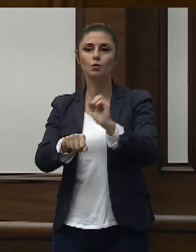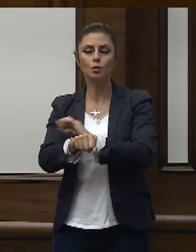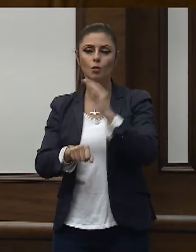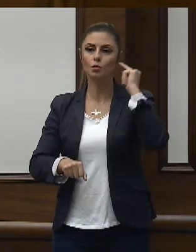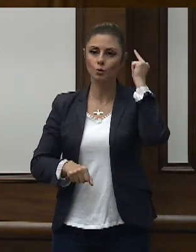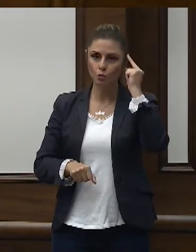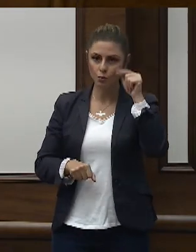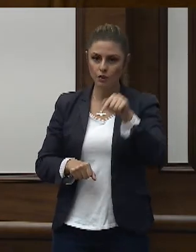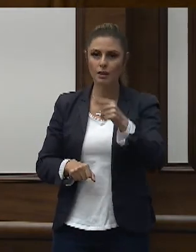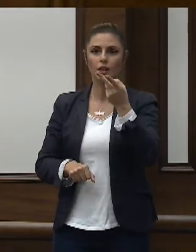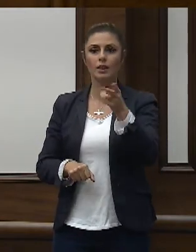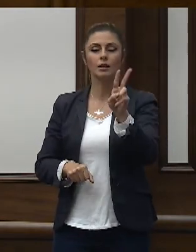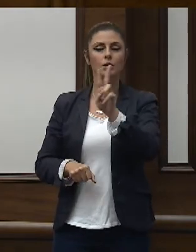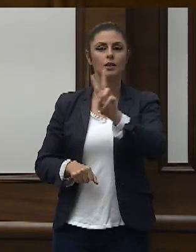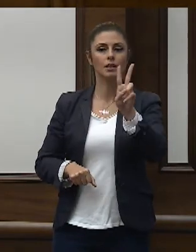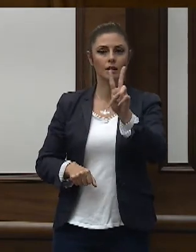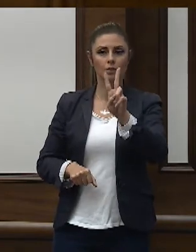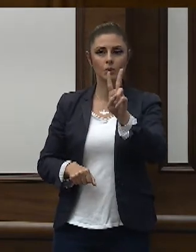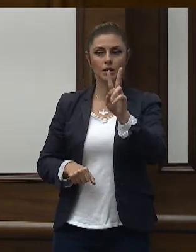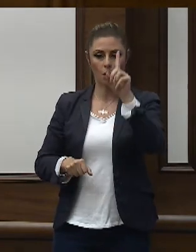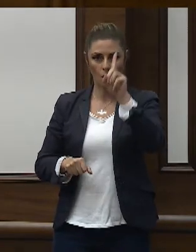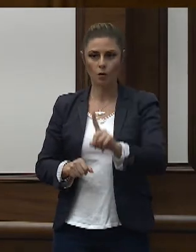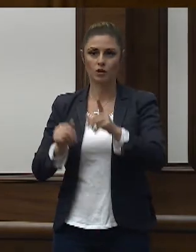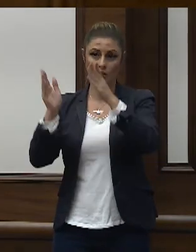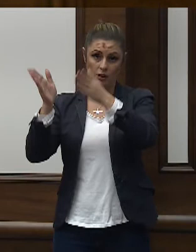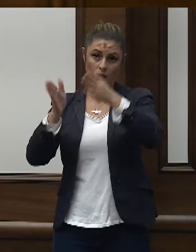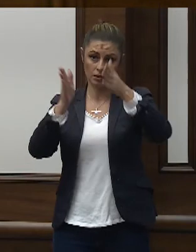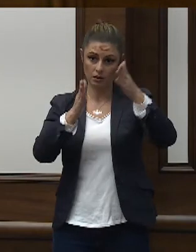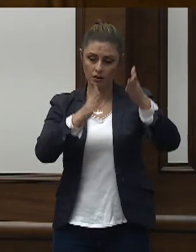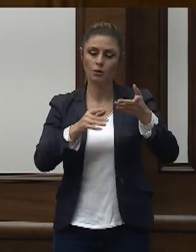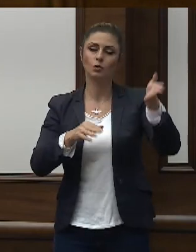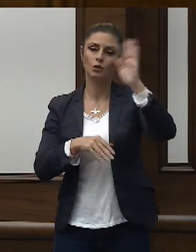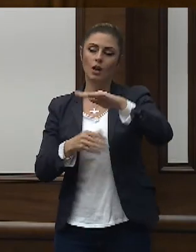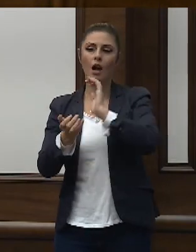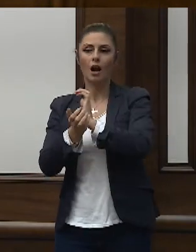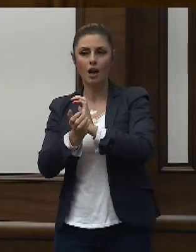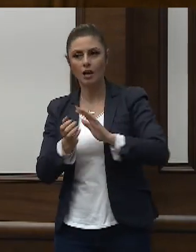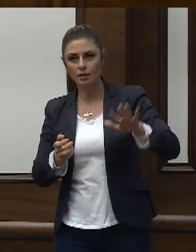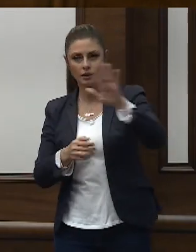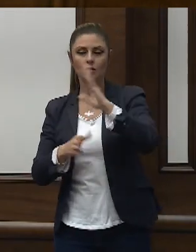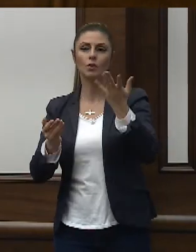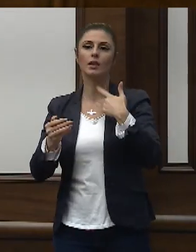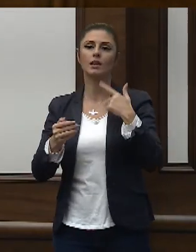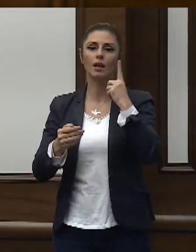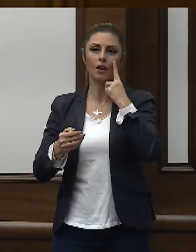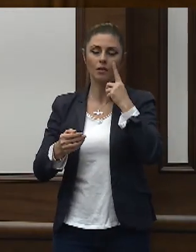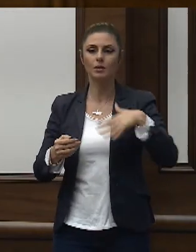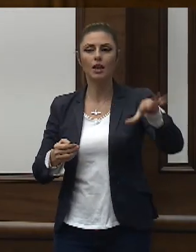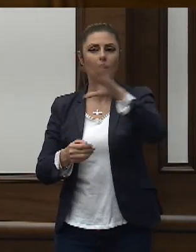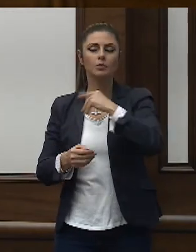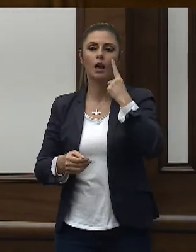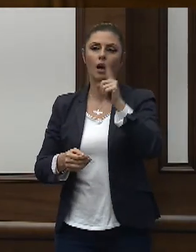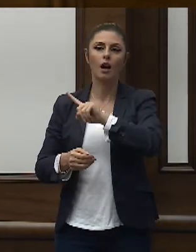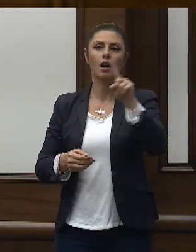düşüncelerimle 2020 yılının önce şahsınıza, sonra ailenize, sonra ülkemize, hepimize